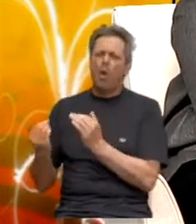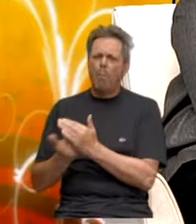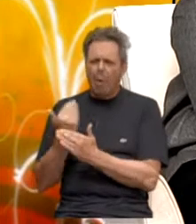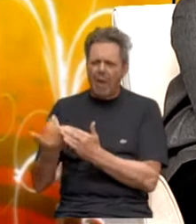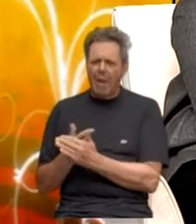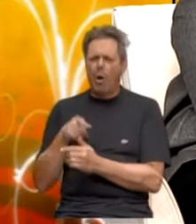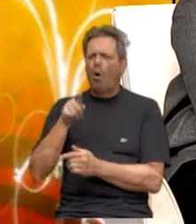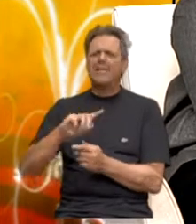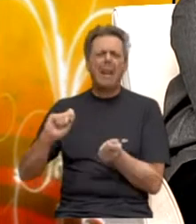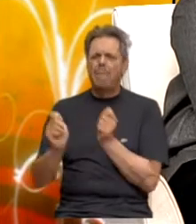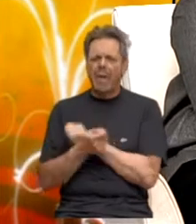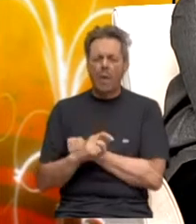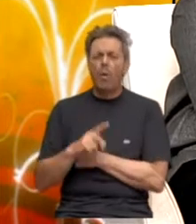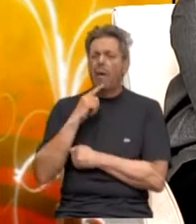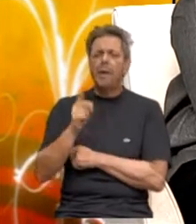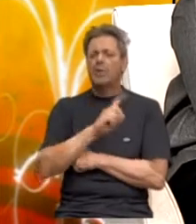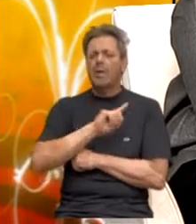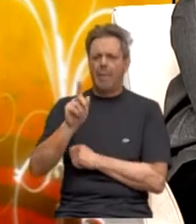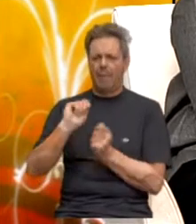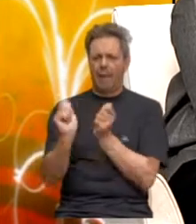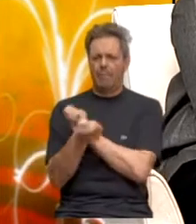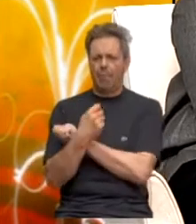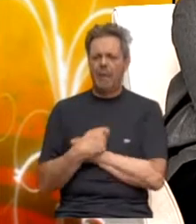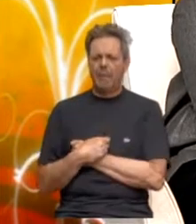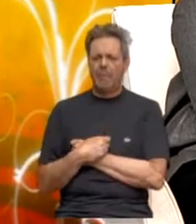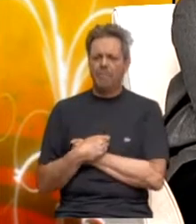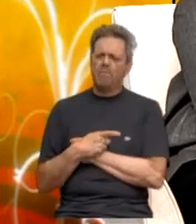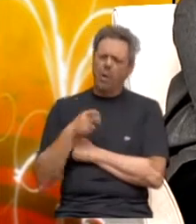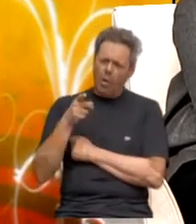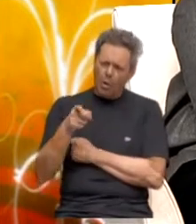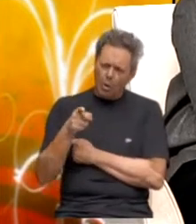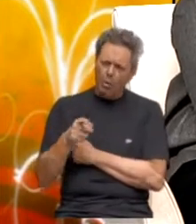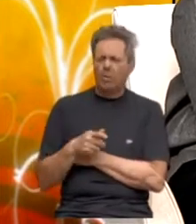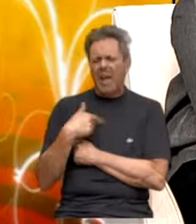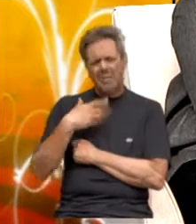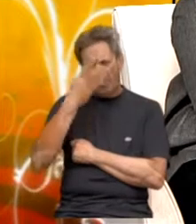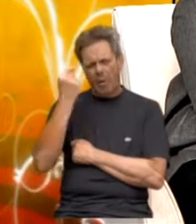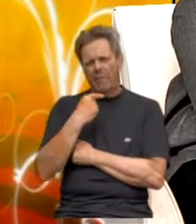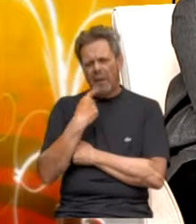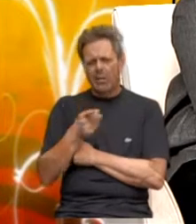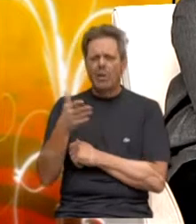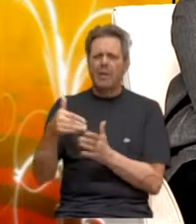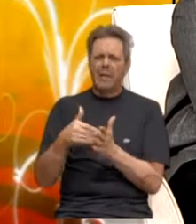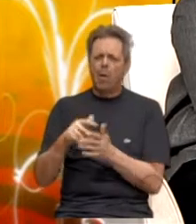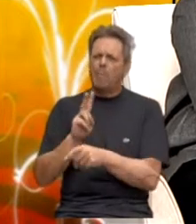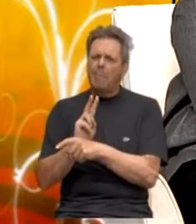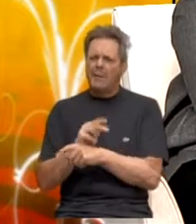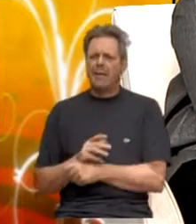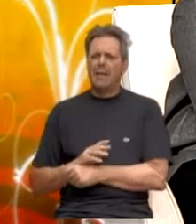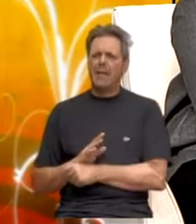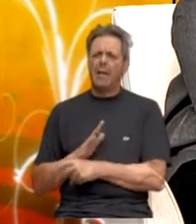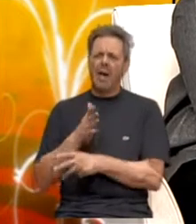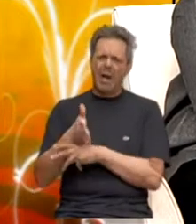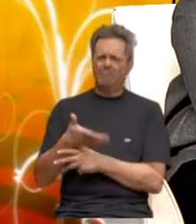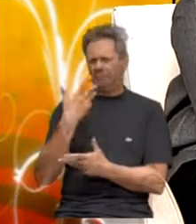ne mijenjaju i neće se nikad mijenjati. Svakako tu još sam zaboravila reći da bi trebalo pripaziti na unos